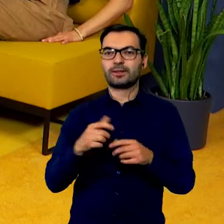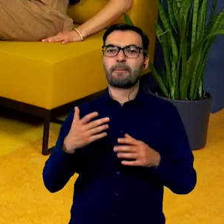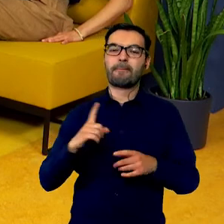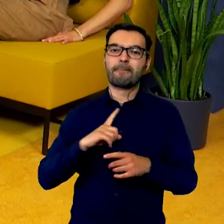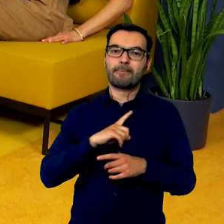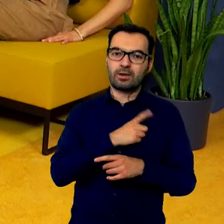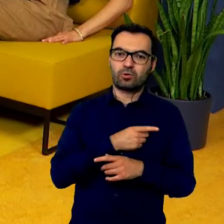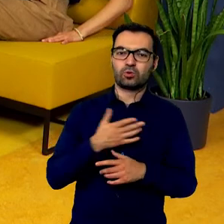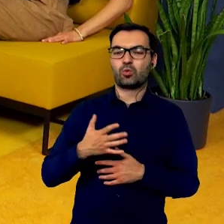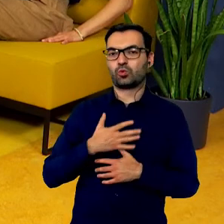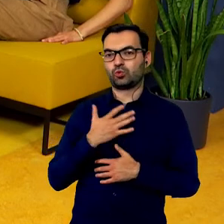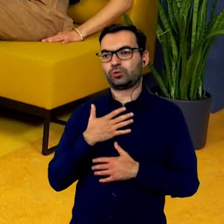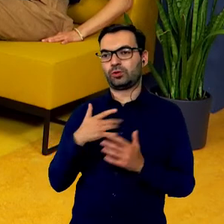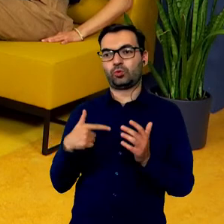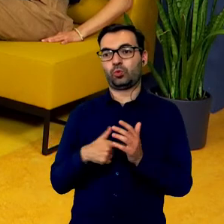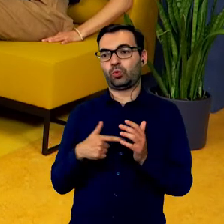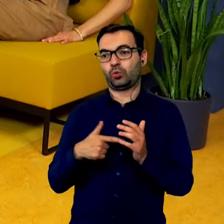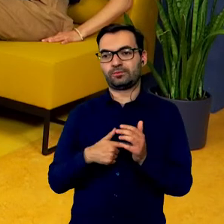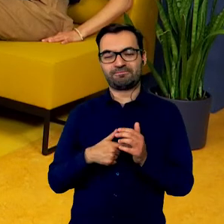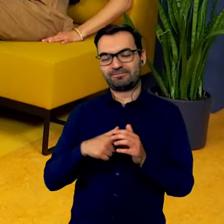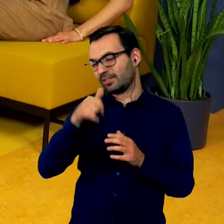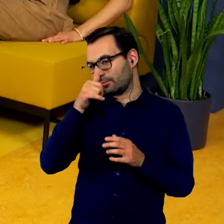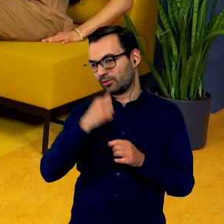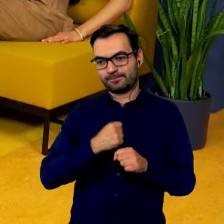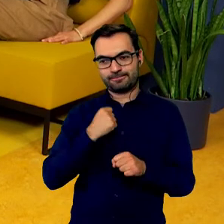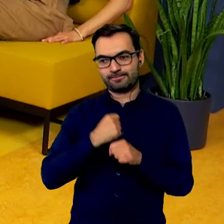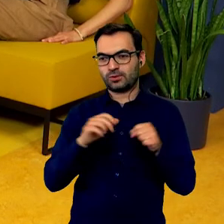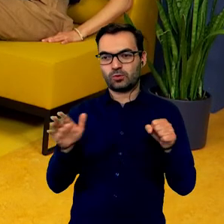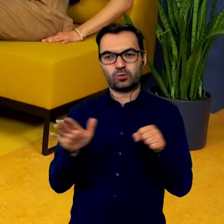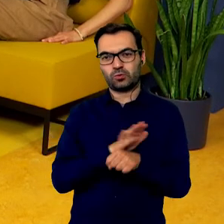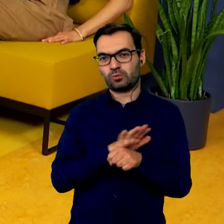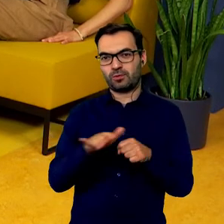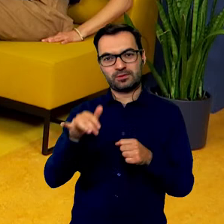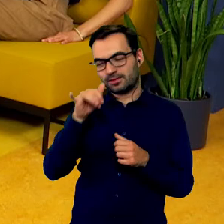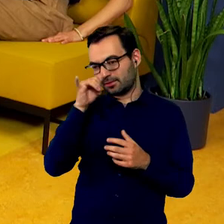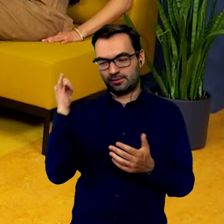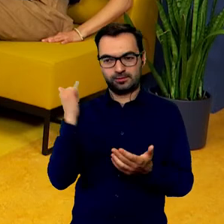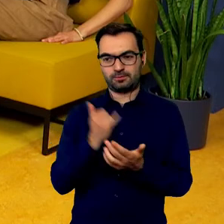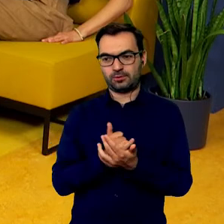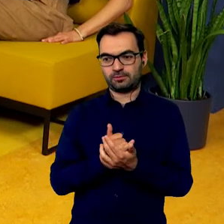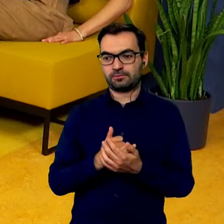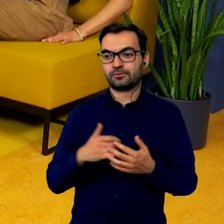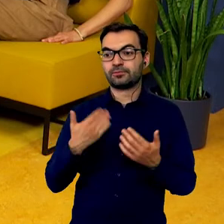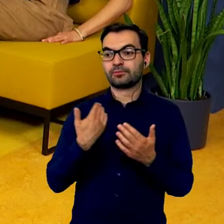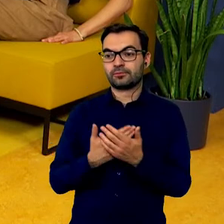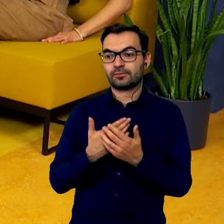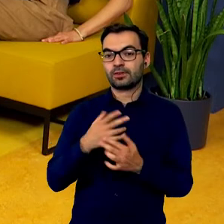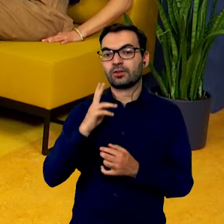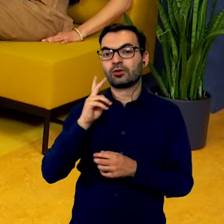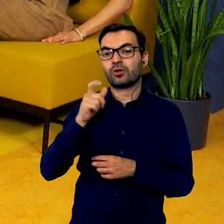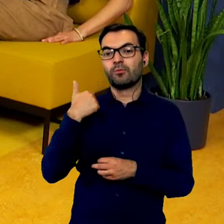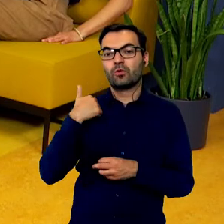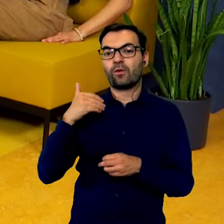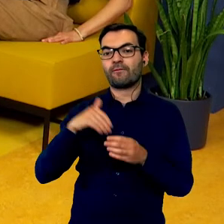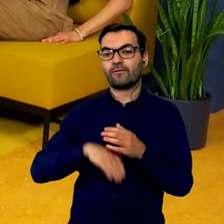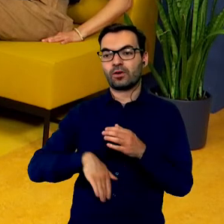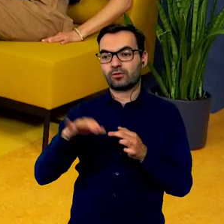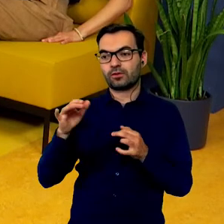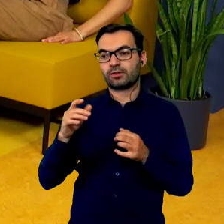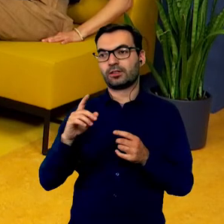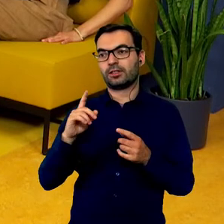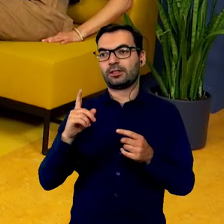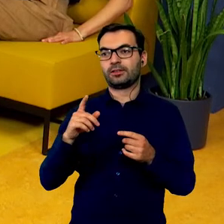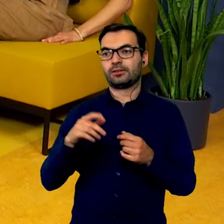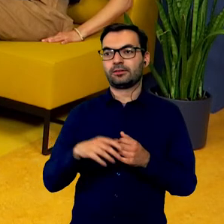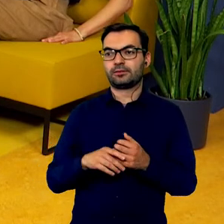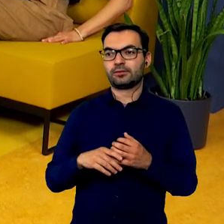miłość. Tego się nie zarobi, nie nadrobi. I ludzie, którzy są wychowani albo